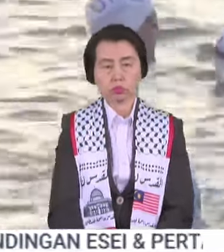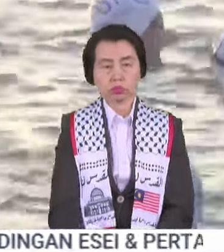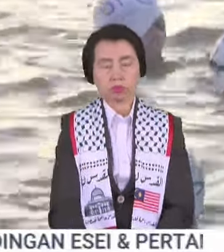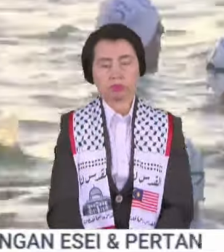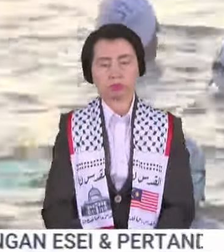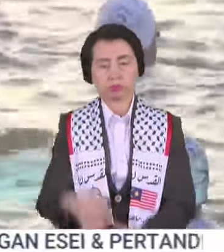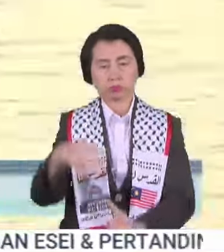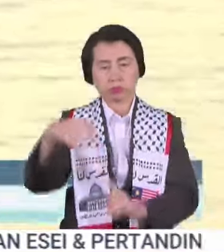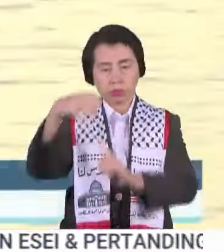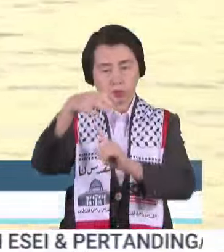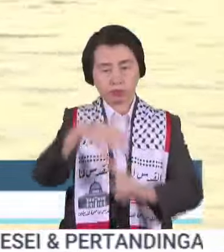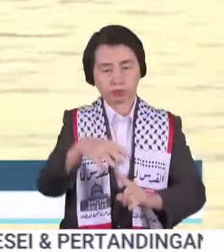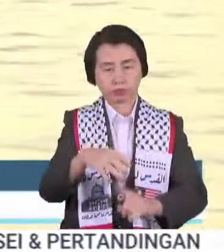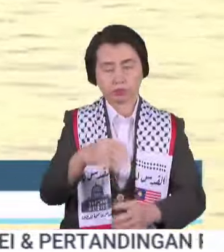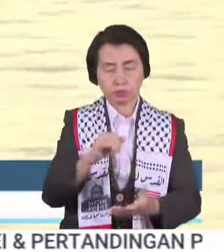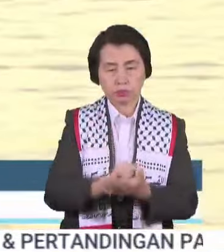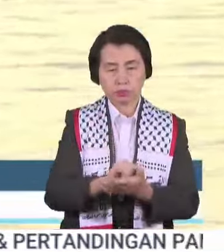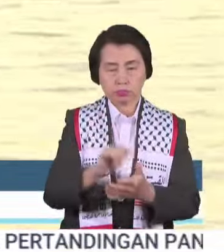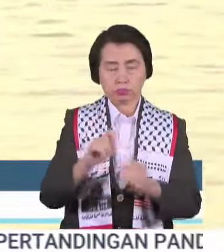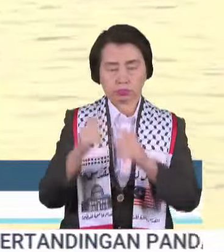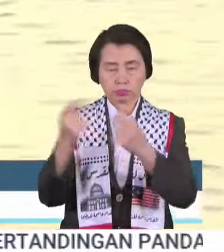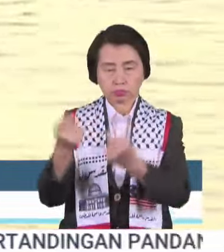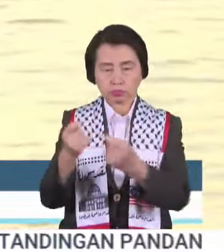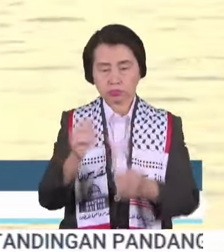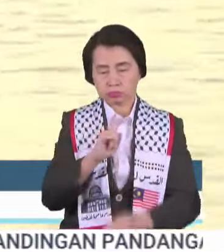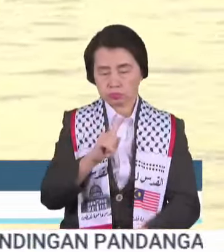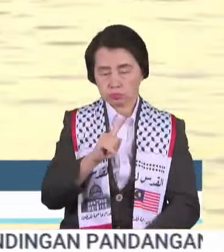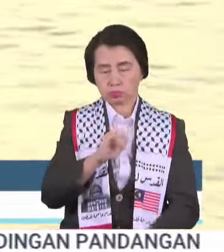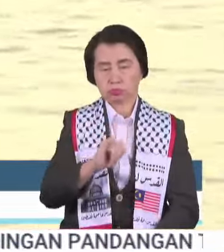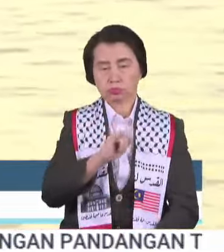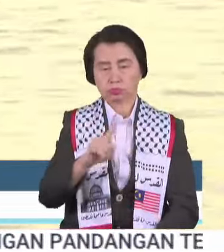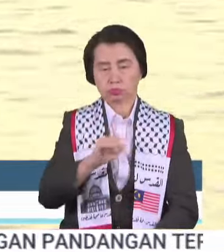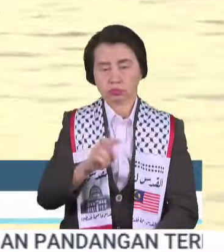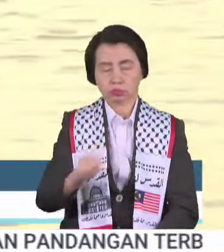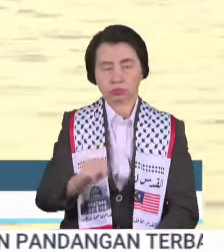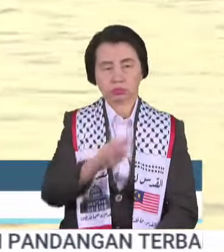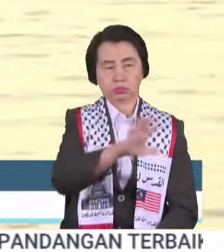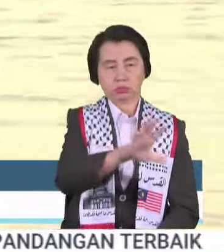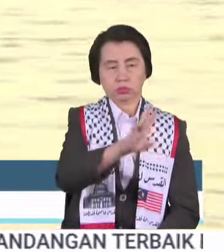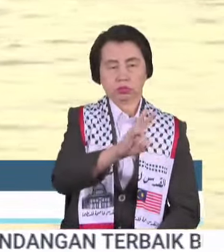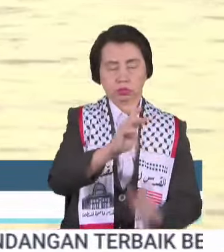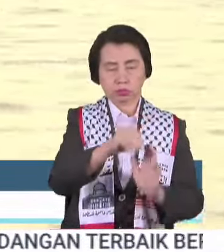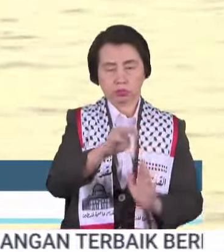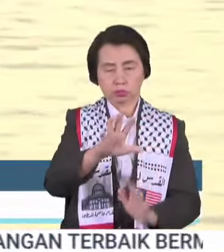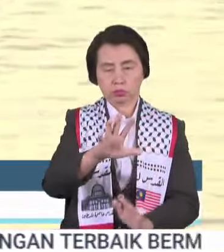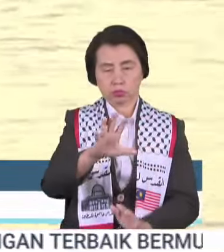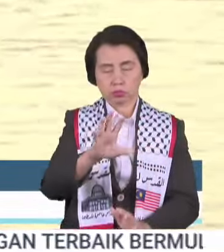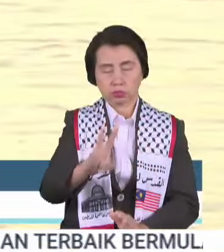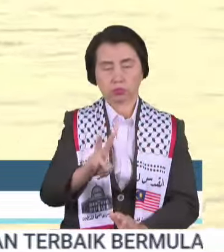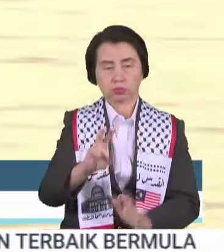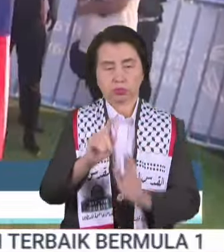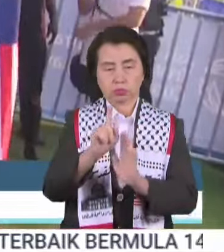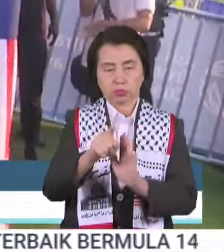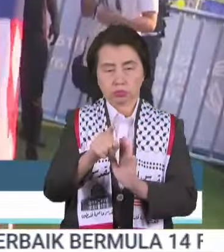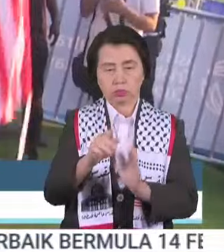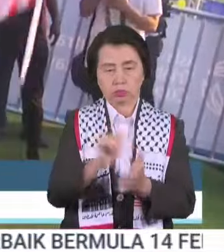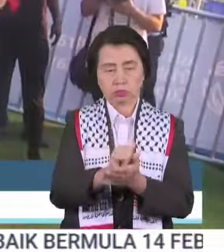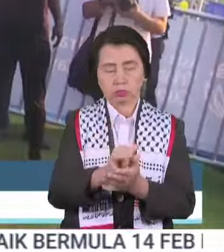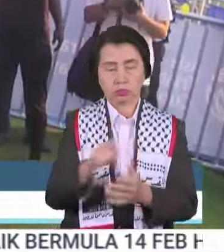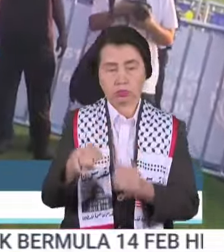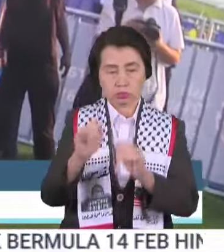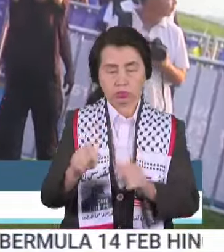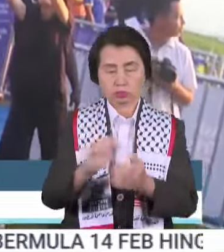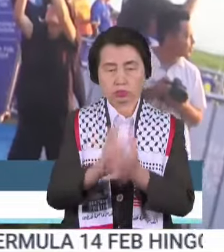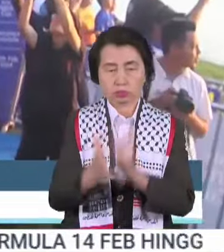Dalam kejohanan yang disertai 68 peserta itu, Isaac merekodkan 57 minit 59 saat dalam kategori elit lelaki. Christopher